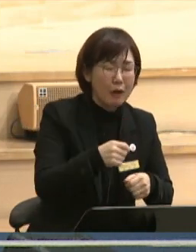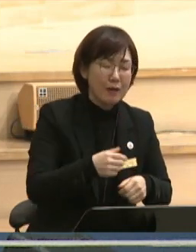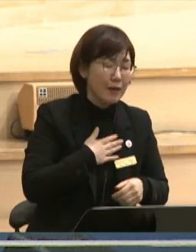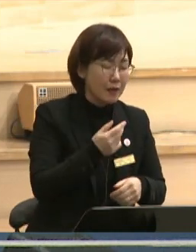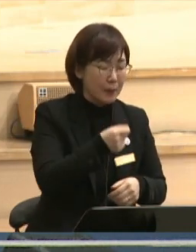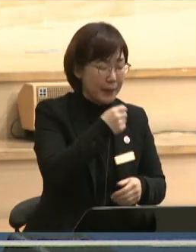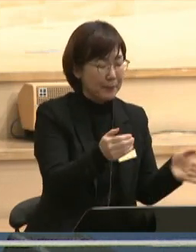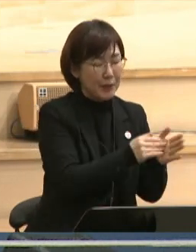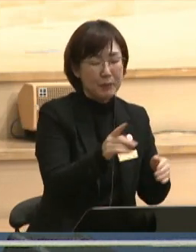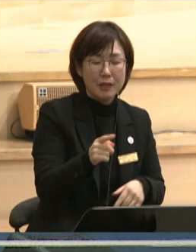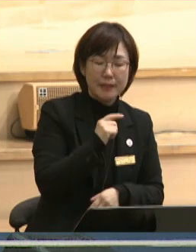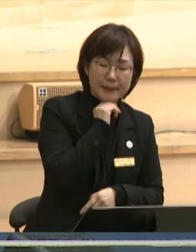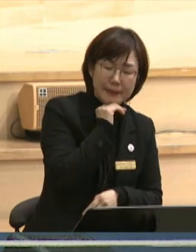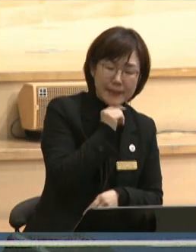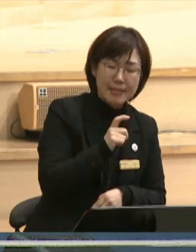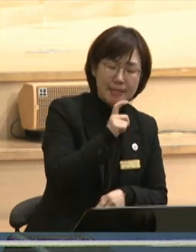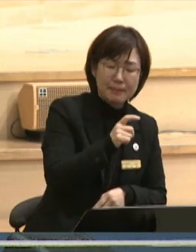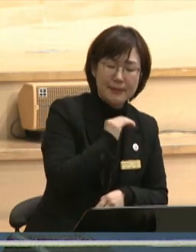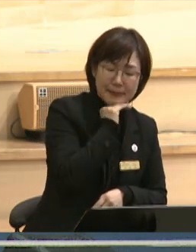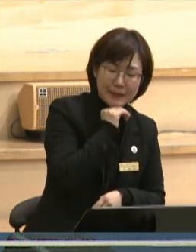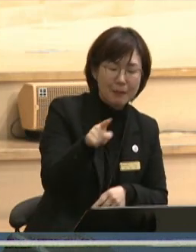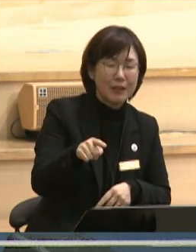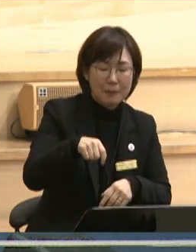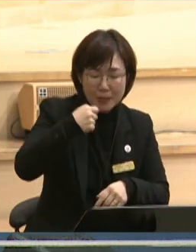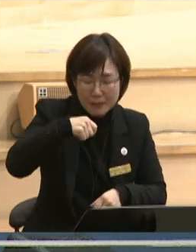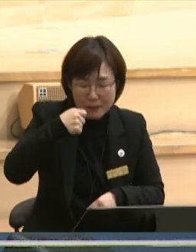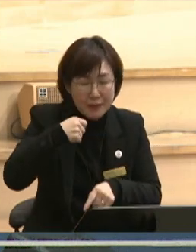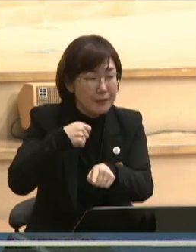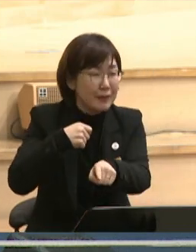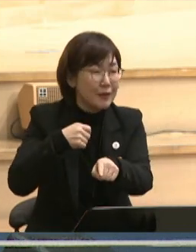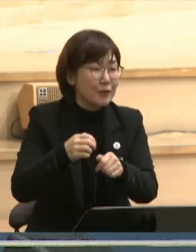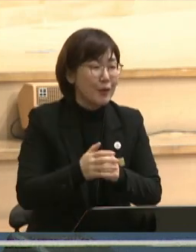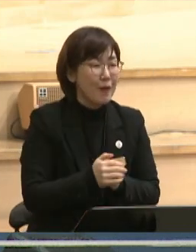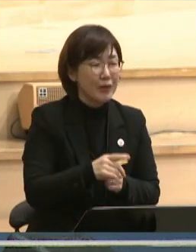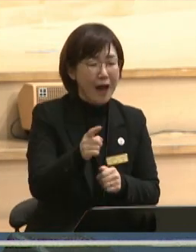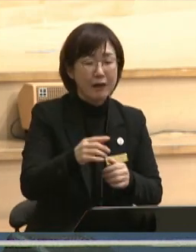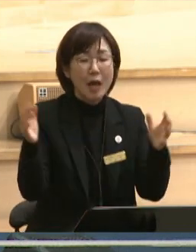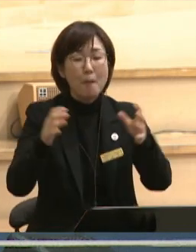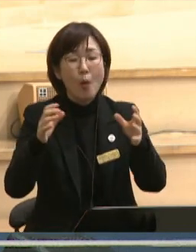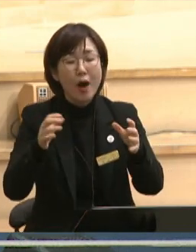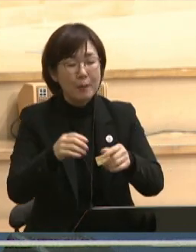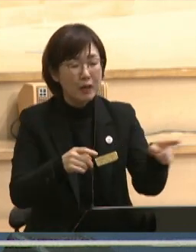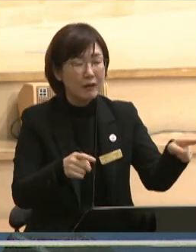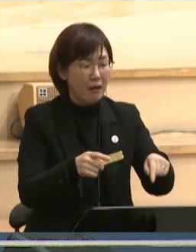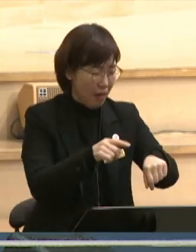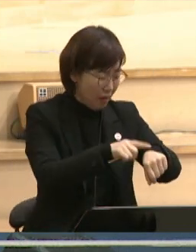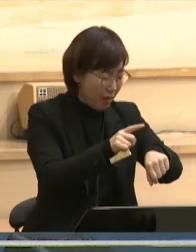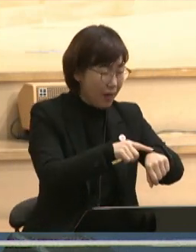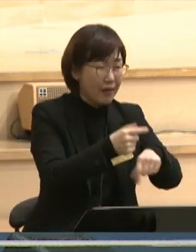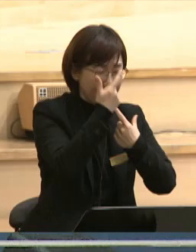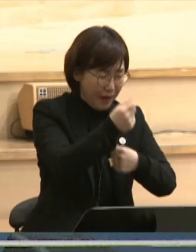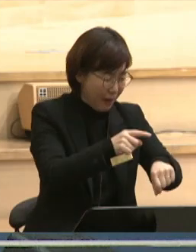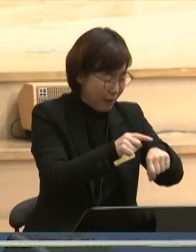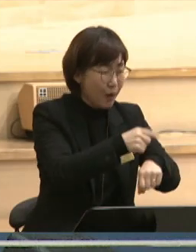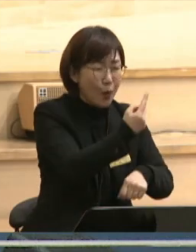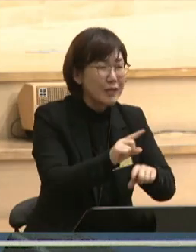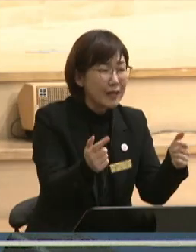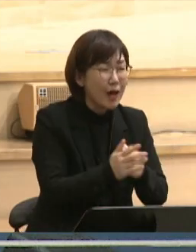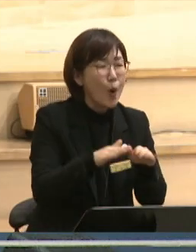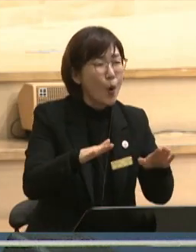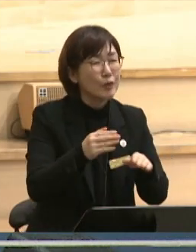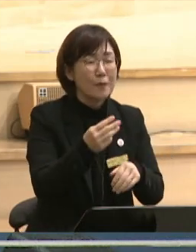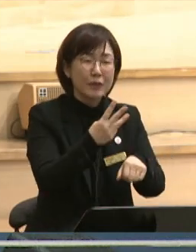밥 먹고 10분 기다려야 됩니다 어디 모이자고 해도 정시에 모이지 않습니다 오늘도